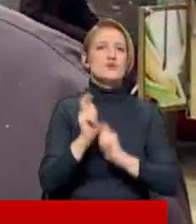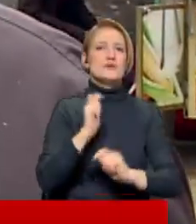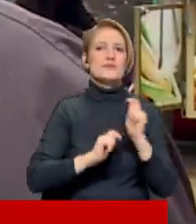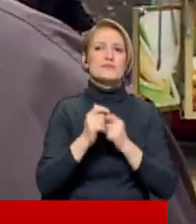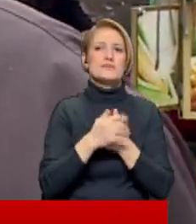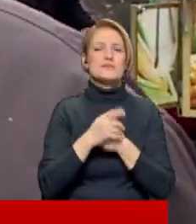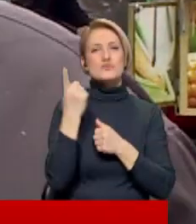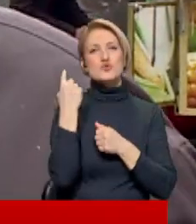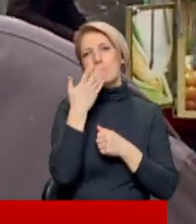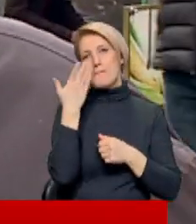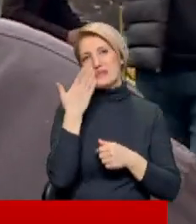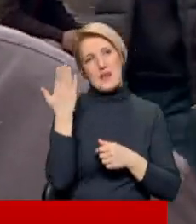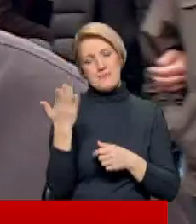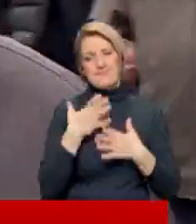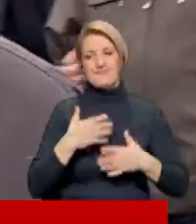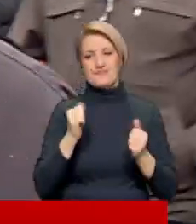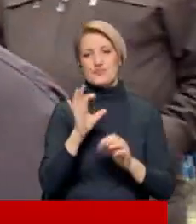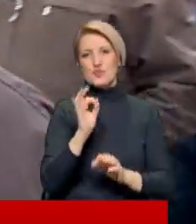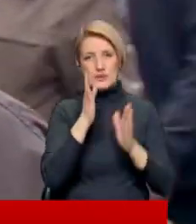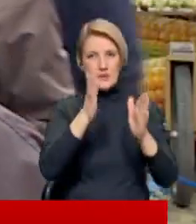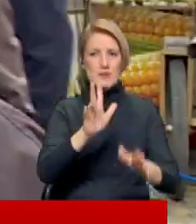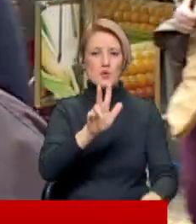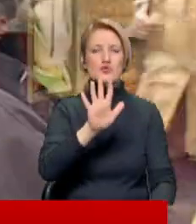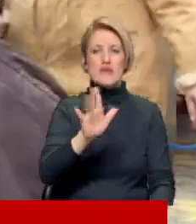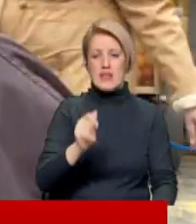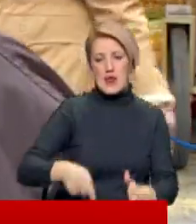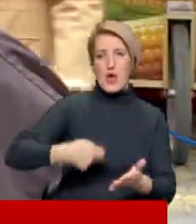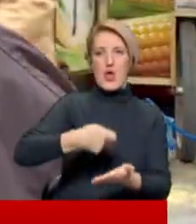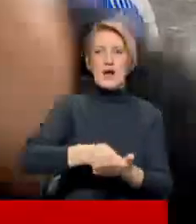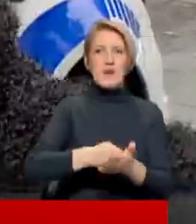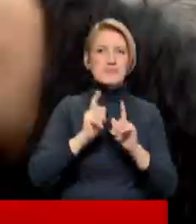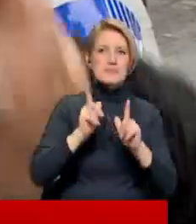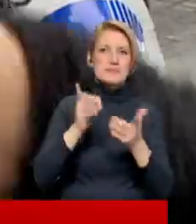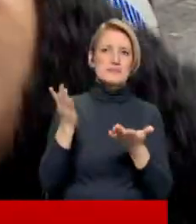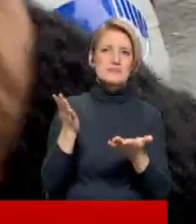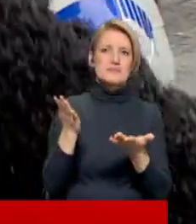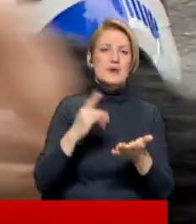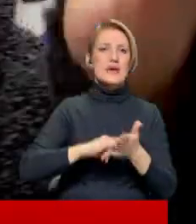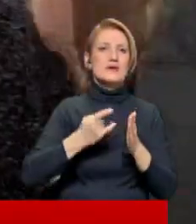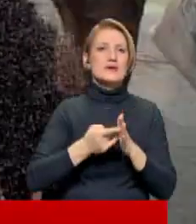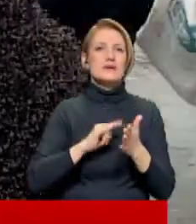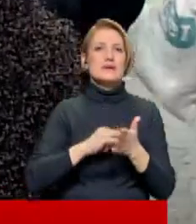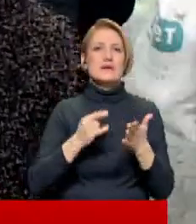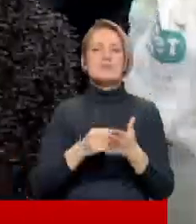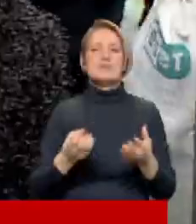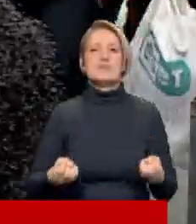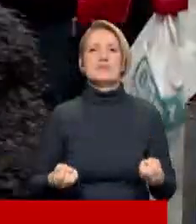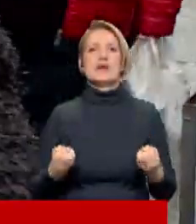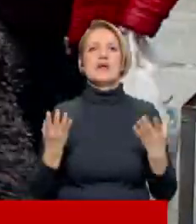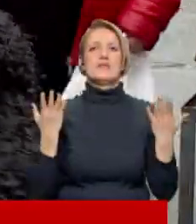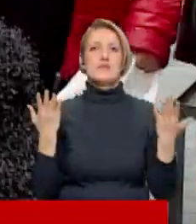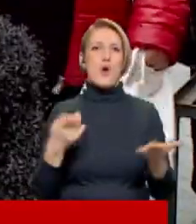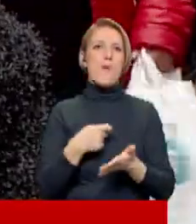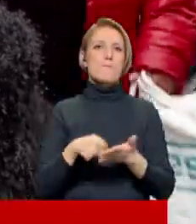tane ilaç. Dün mesele gitti, sağlık ocağından aldı. 35 lira ödedi. İsyan ediyor. Geçinemiyoruz. Maaşım yetmediği